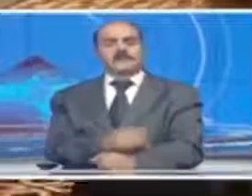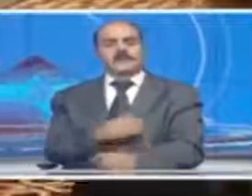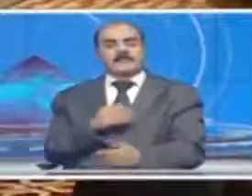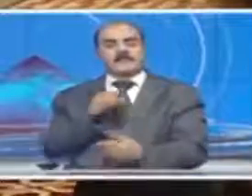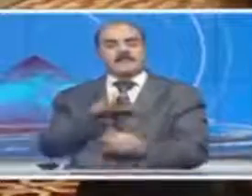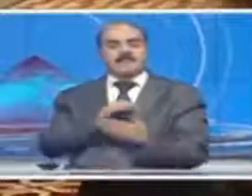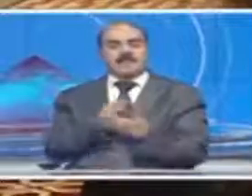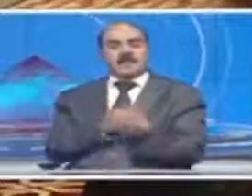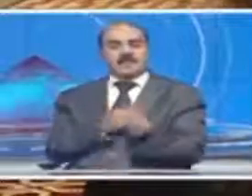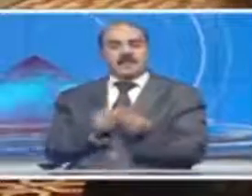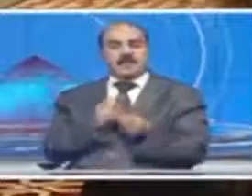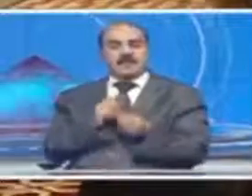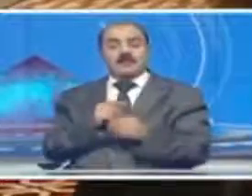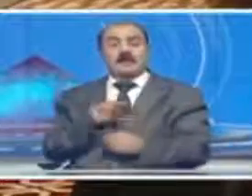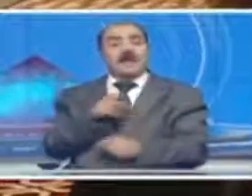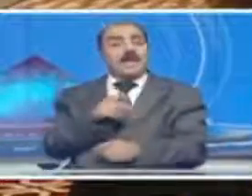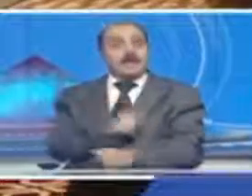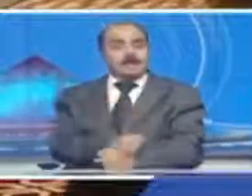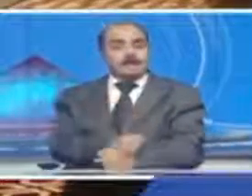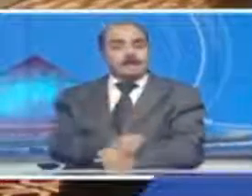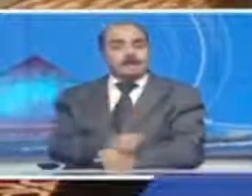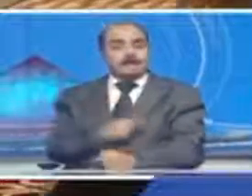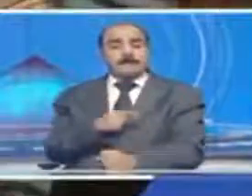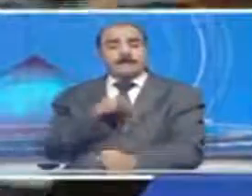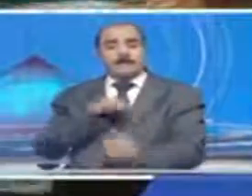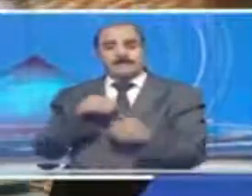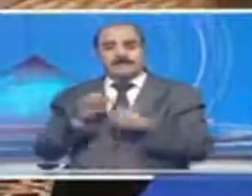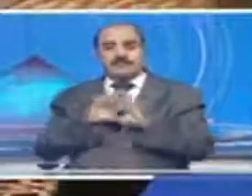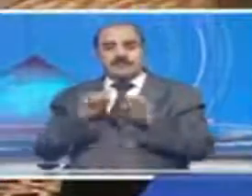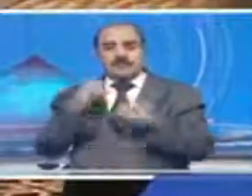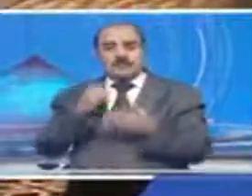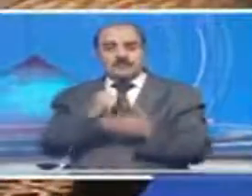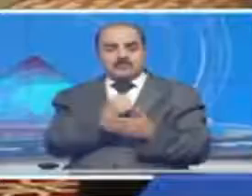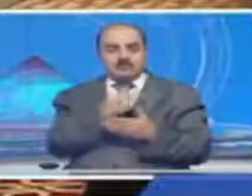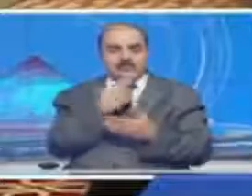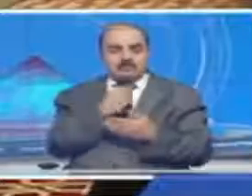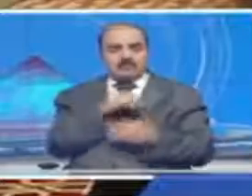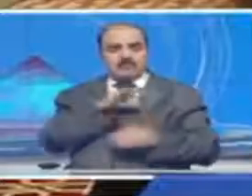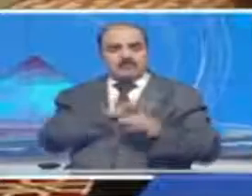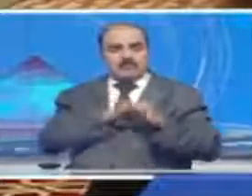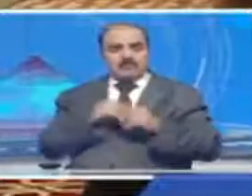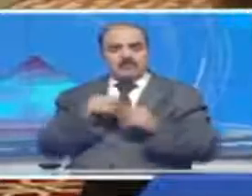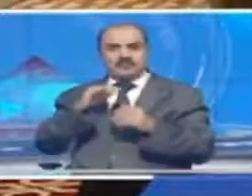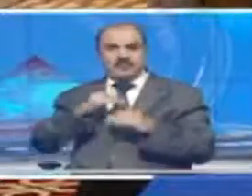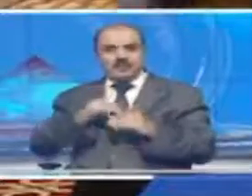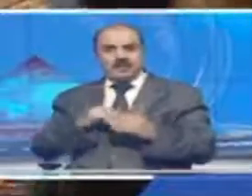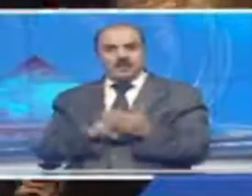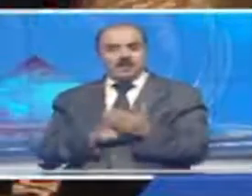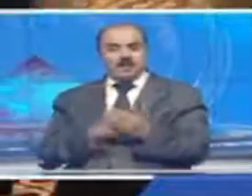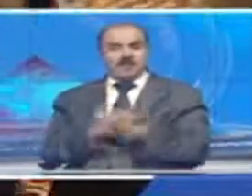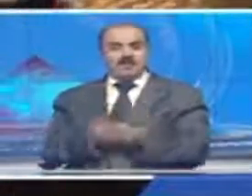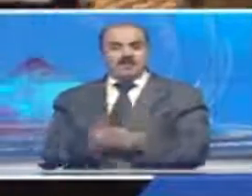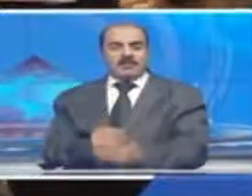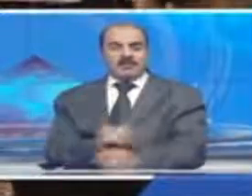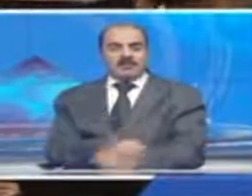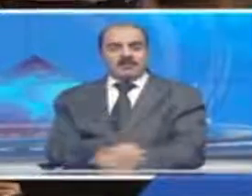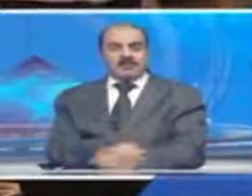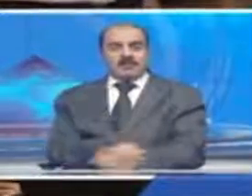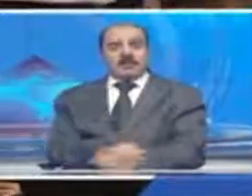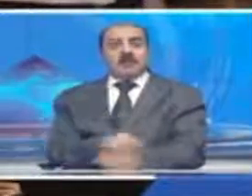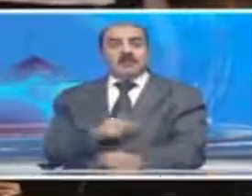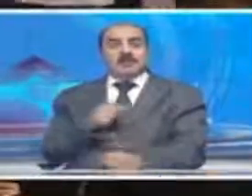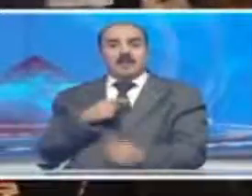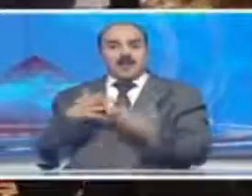المشاريع اللي تقدر إن هي تقدم فرصة استثمار للمستثمر الصغير أو المتوسط.